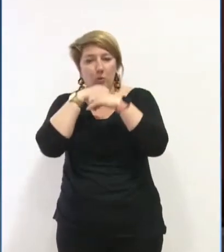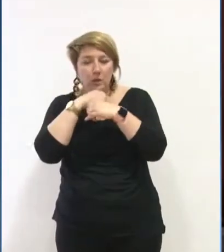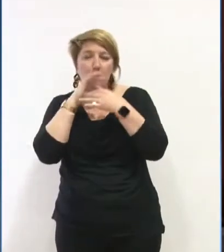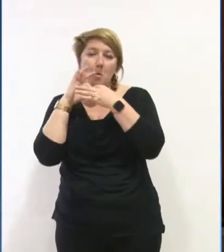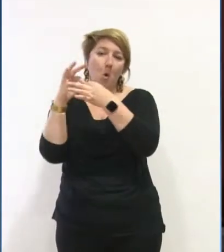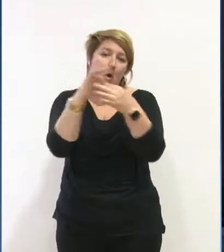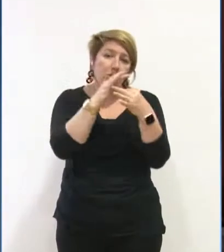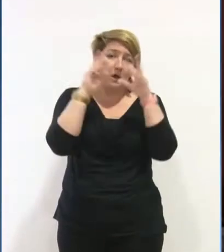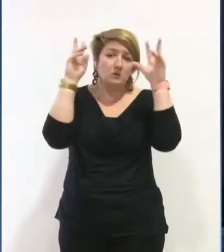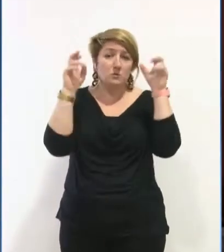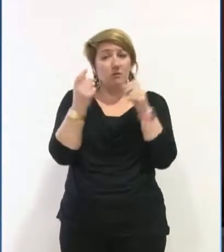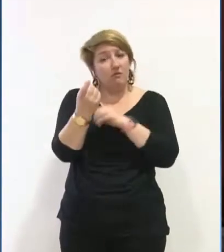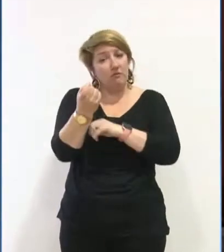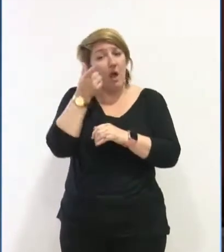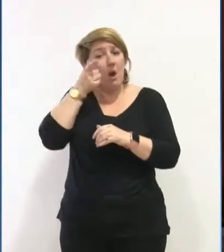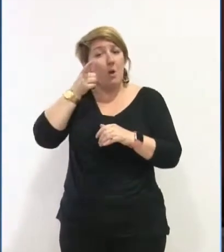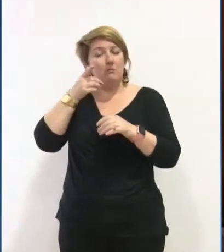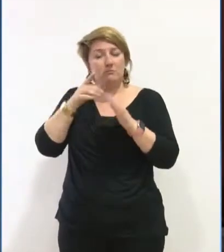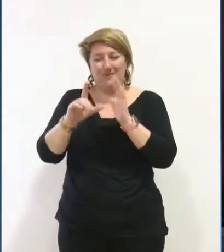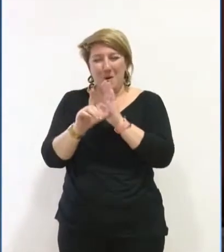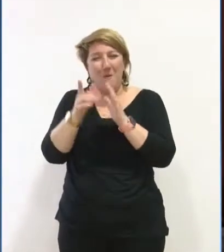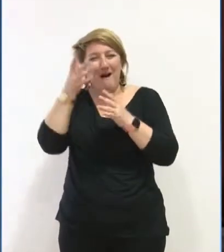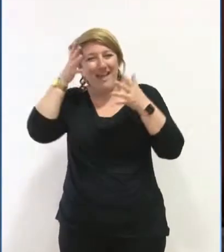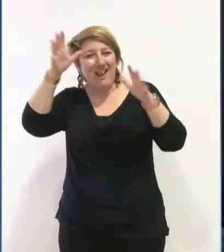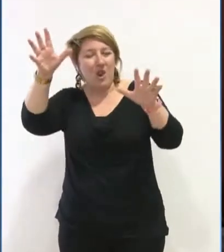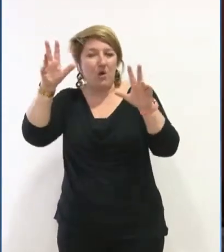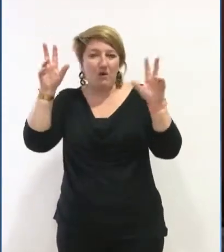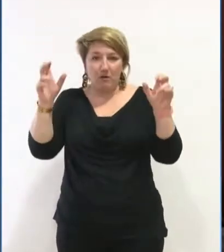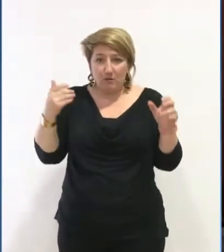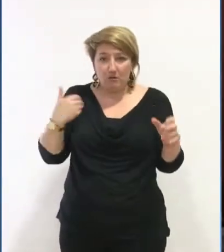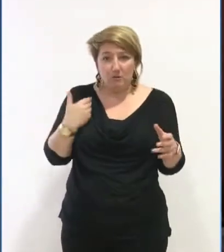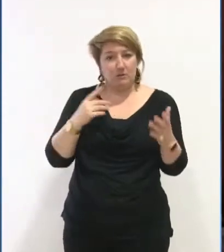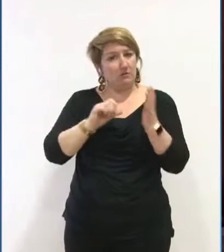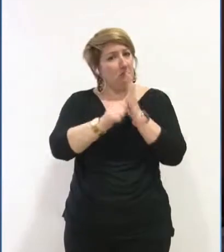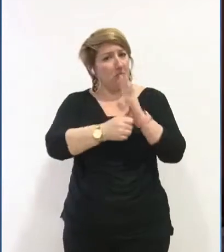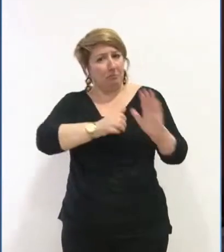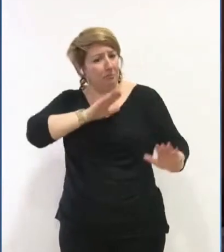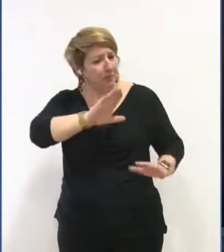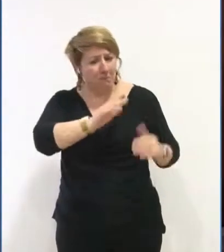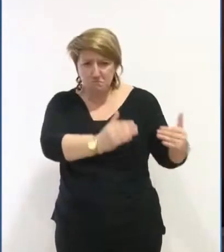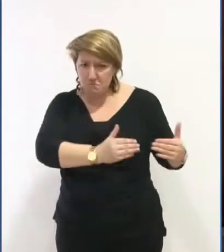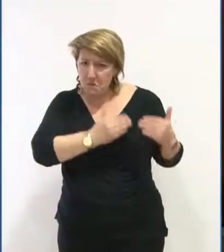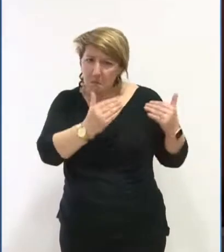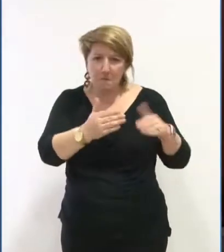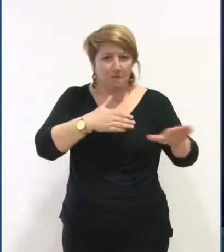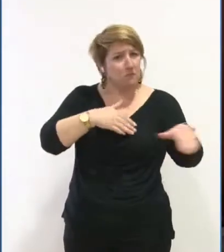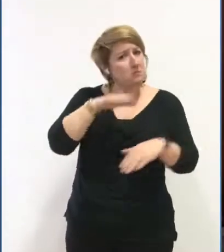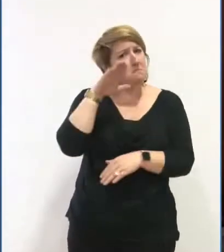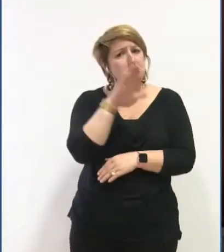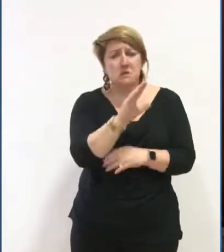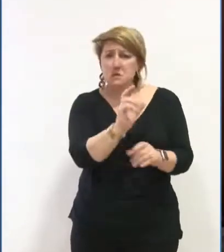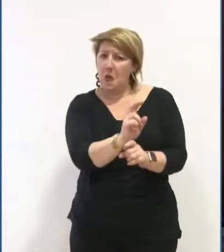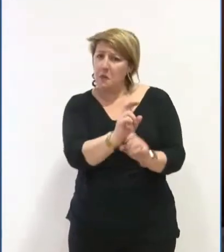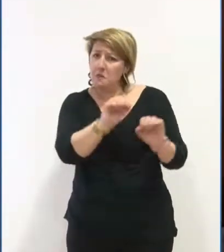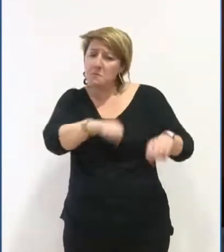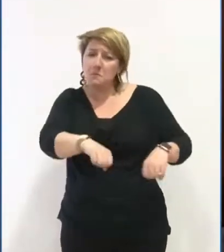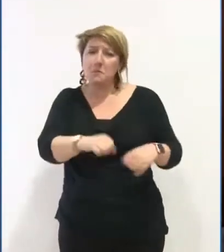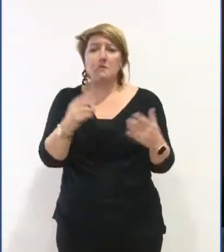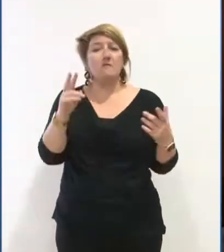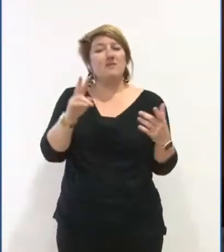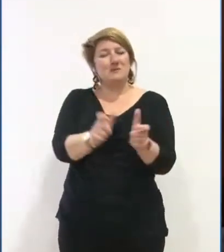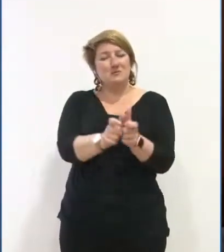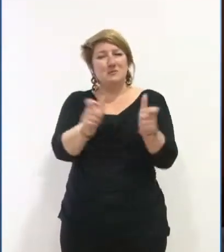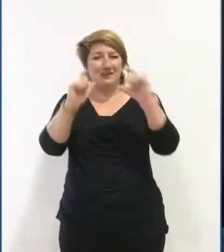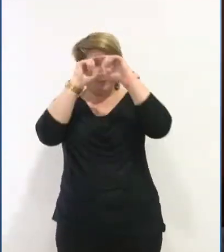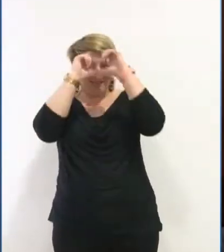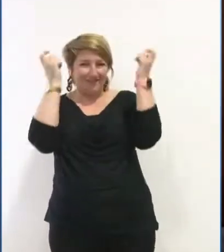permet d'associer différents organismes sans leur ôter leur identité et leur fonctionnement propre. Une telle société qui préserverait l'avenir